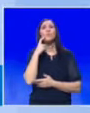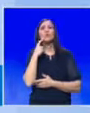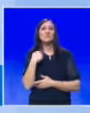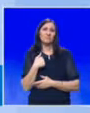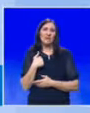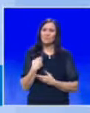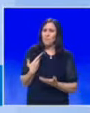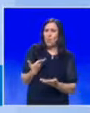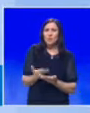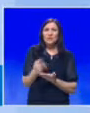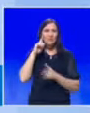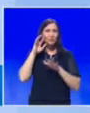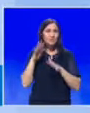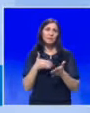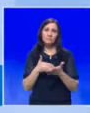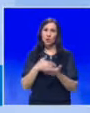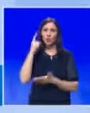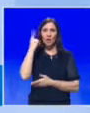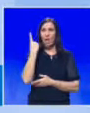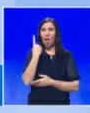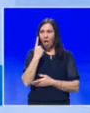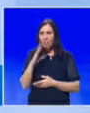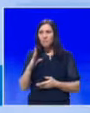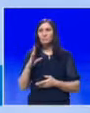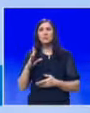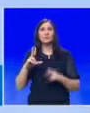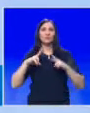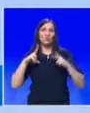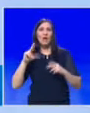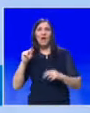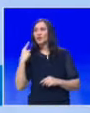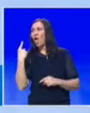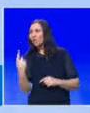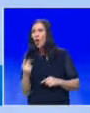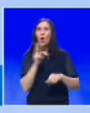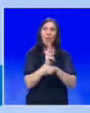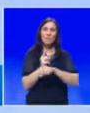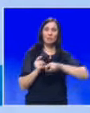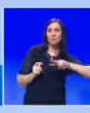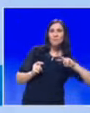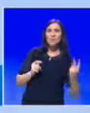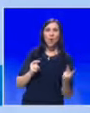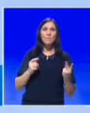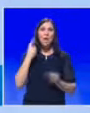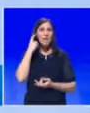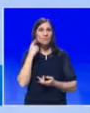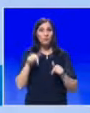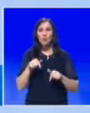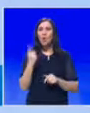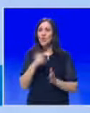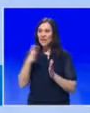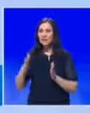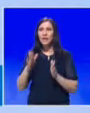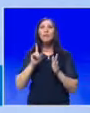под съмнение, защото знаете, че един път едно каже сутрин на обяд си промени мнението. Тук трябва да оставим от една